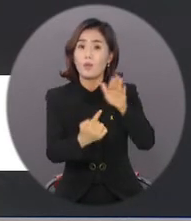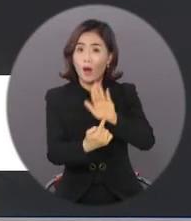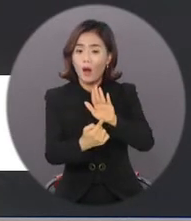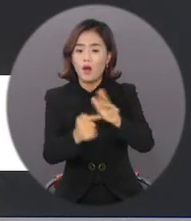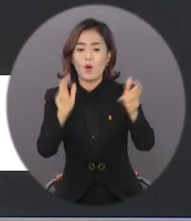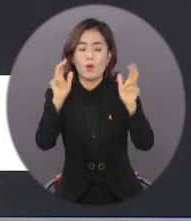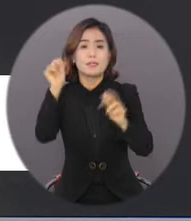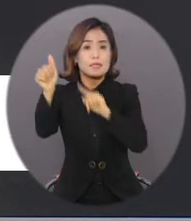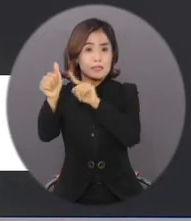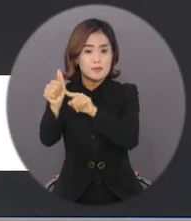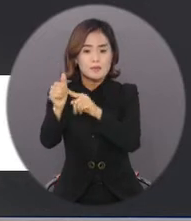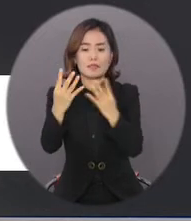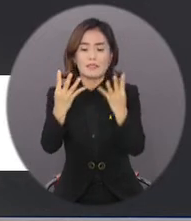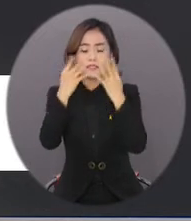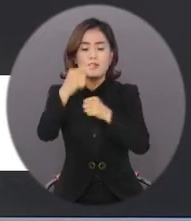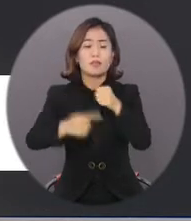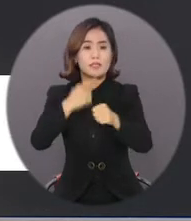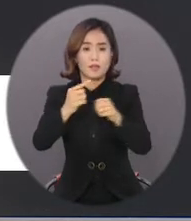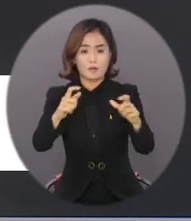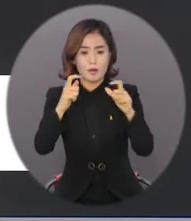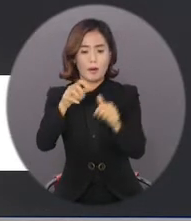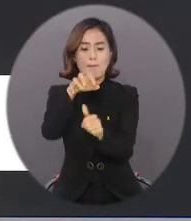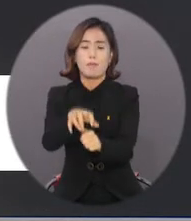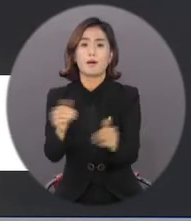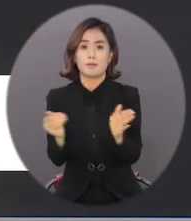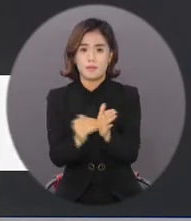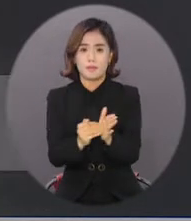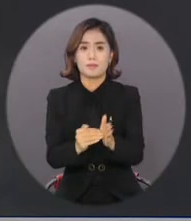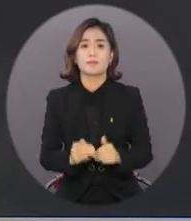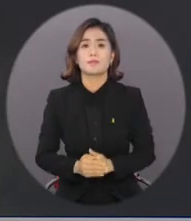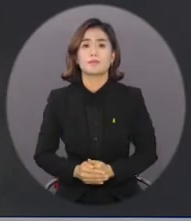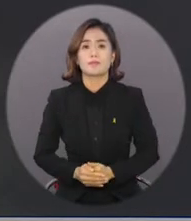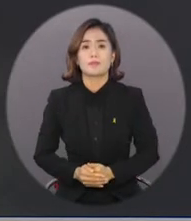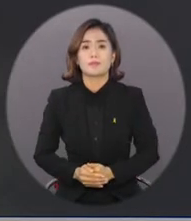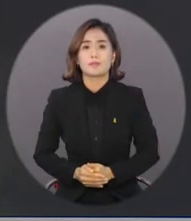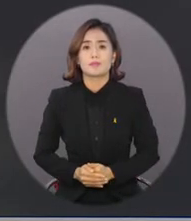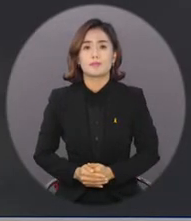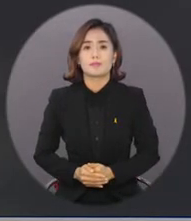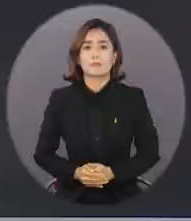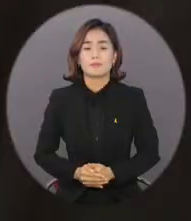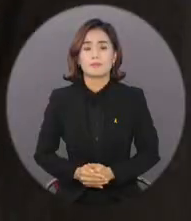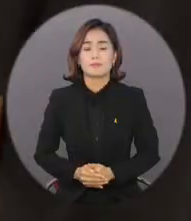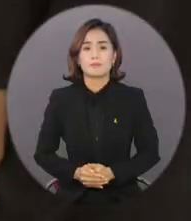해당 업체 대표는 징역 1년을 선고받고 법정 구속됐습니다. 이다현 기자의 보도입니다.